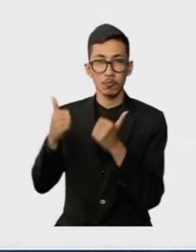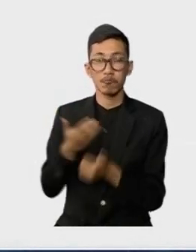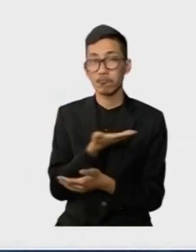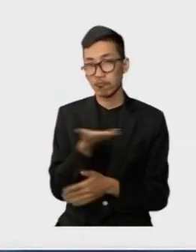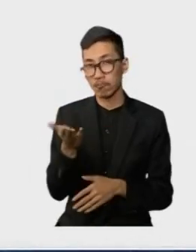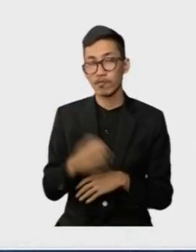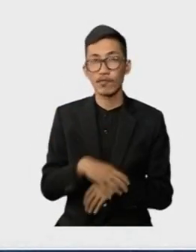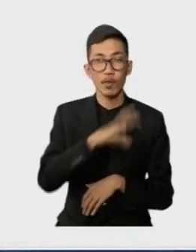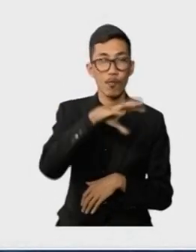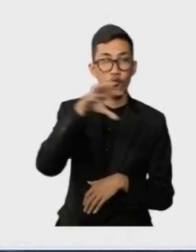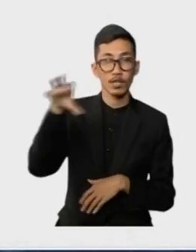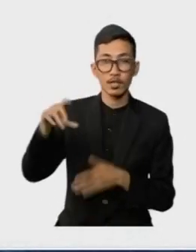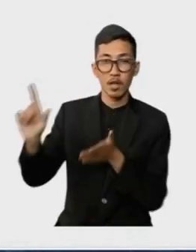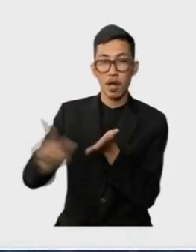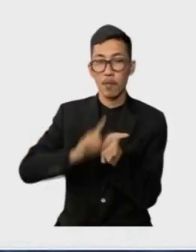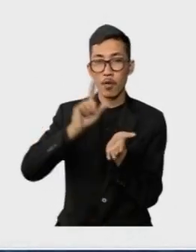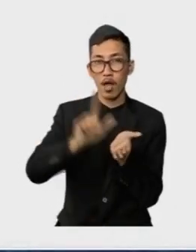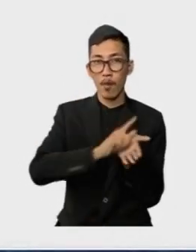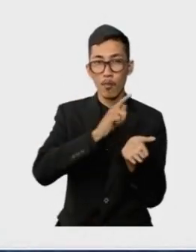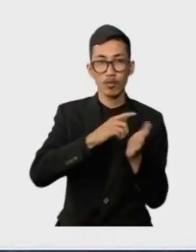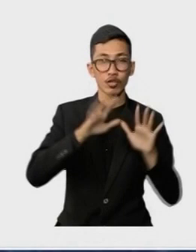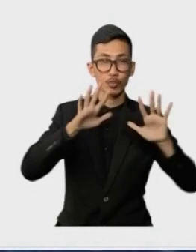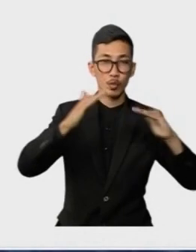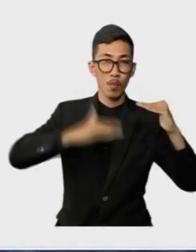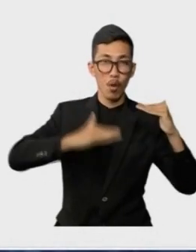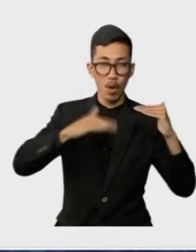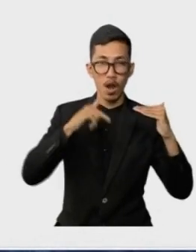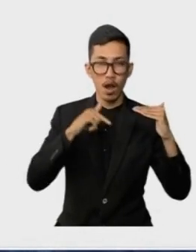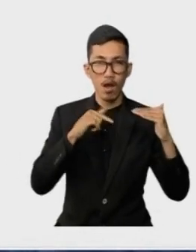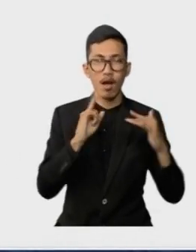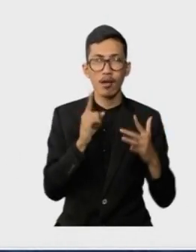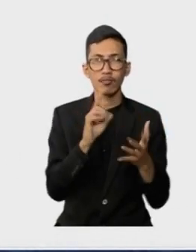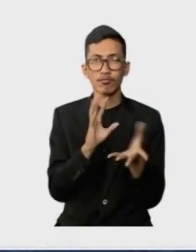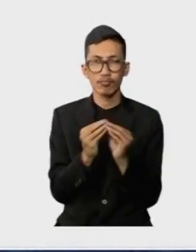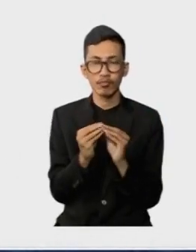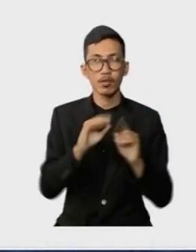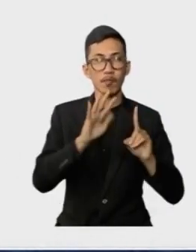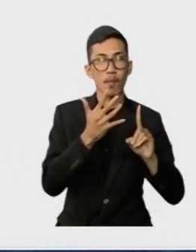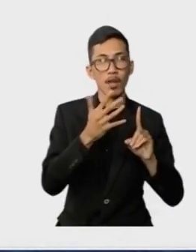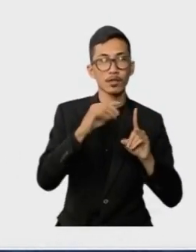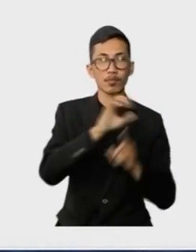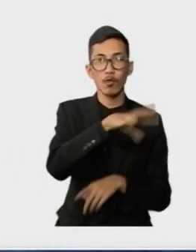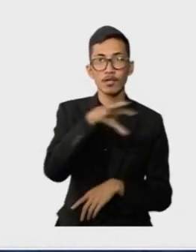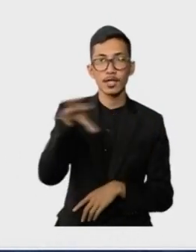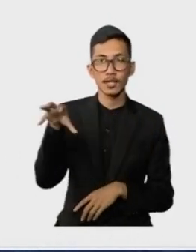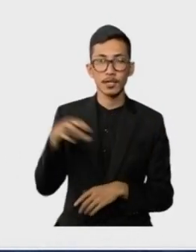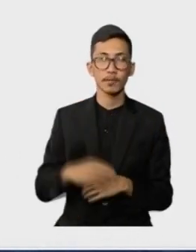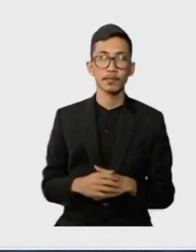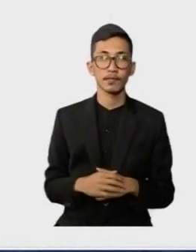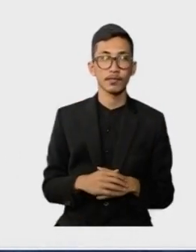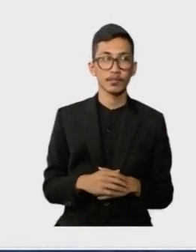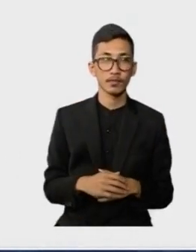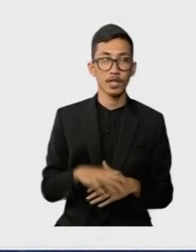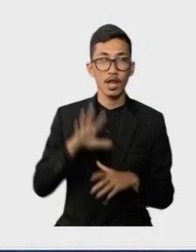provinsi yang melaporkan penambahan kasus di bawah 10 ada 15 provinsi dan